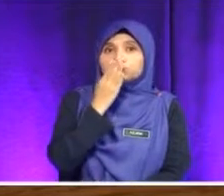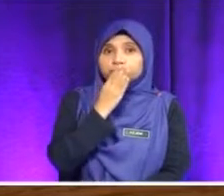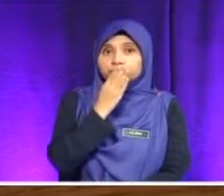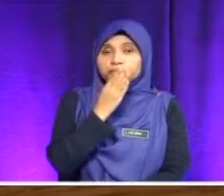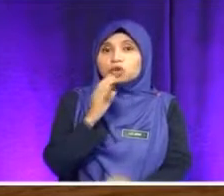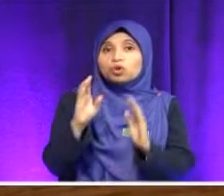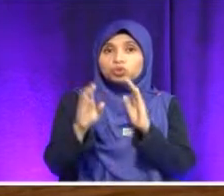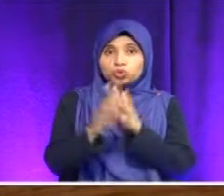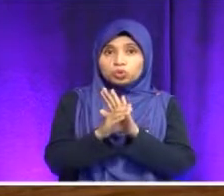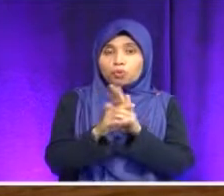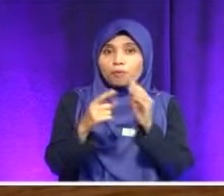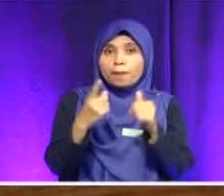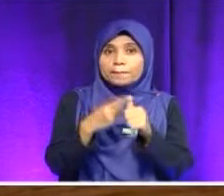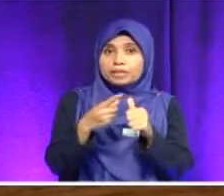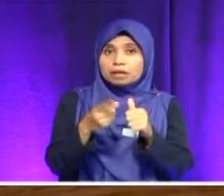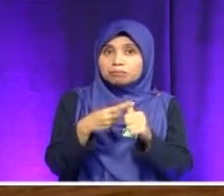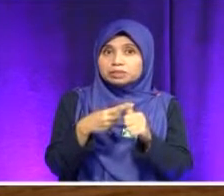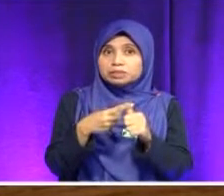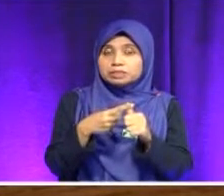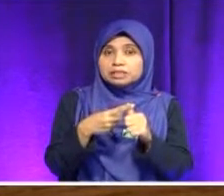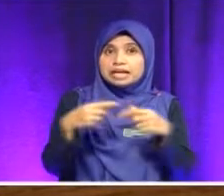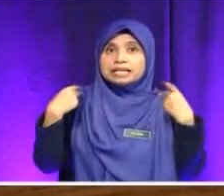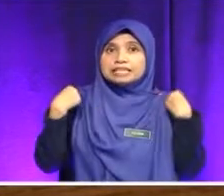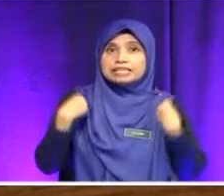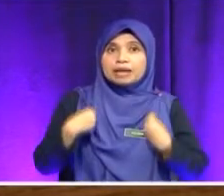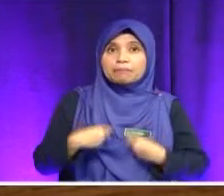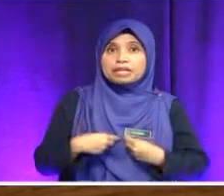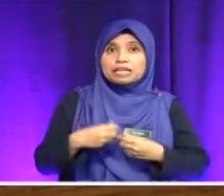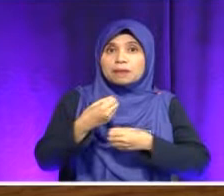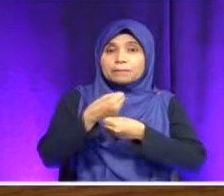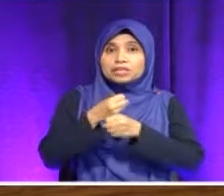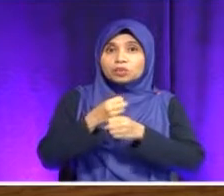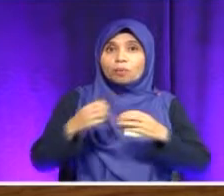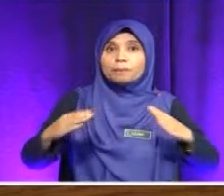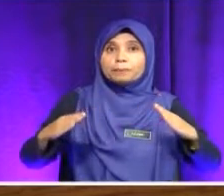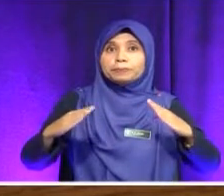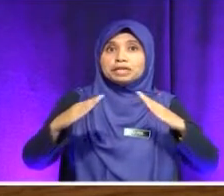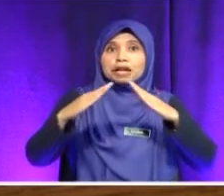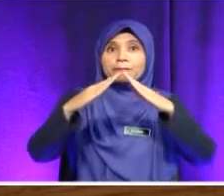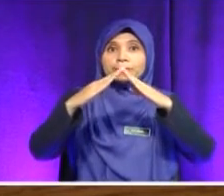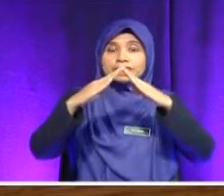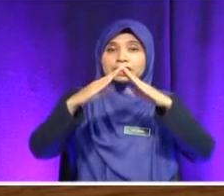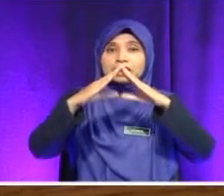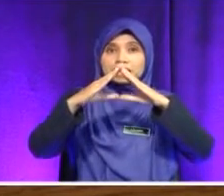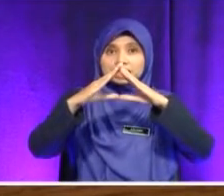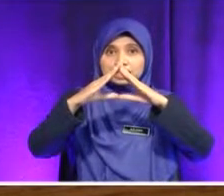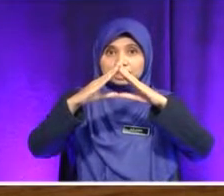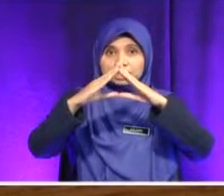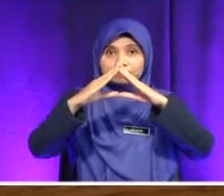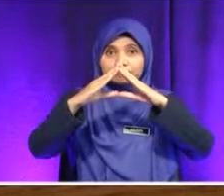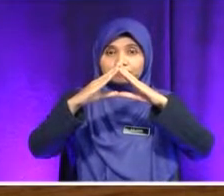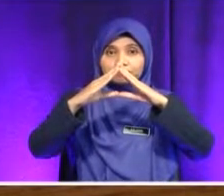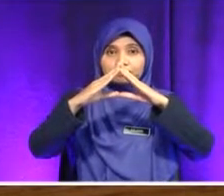tinggal contoh yang pertama kita ada contoh netqin bet berbentuk piramid Hai kini contoh